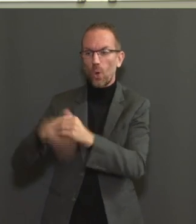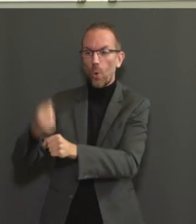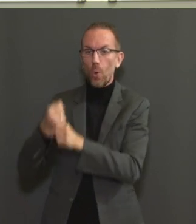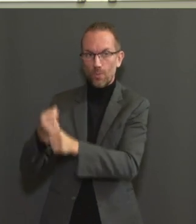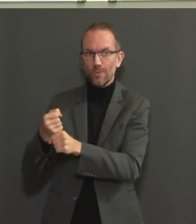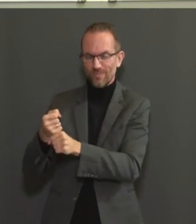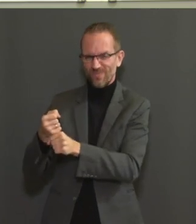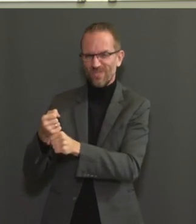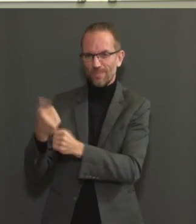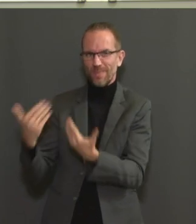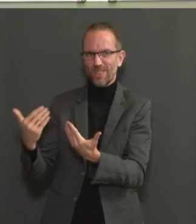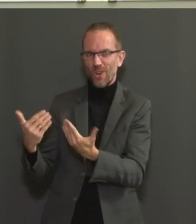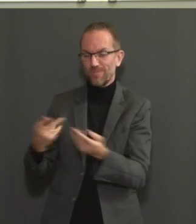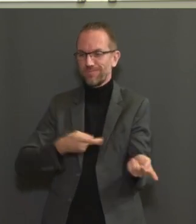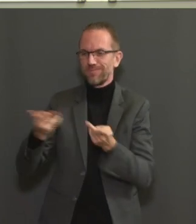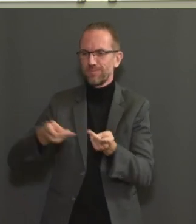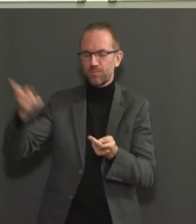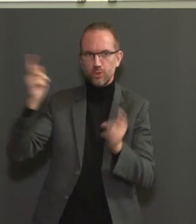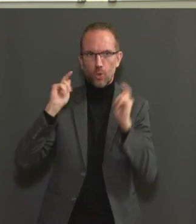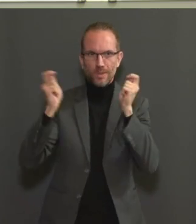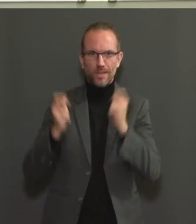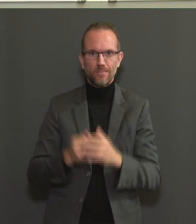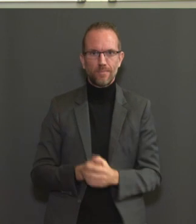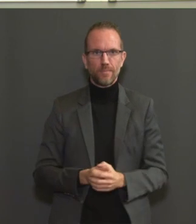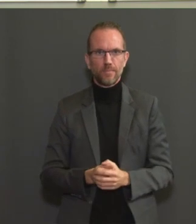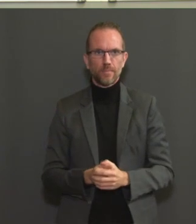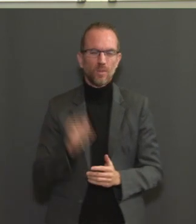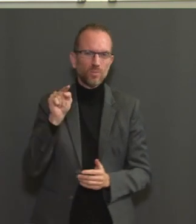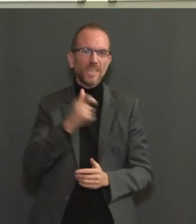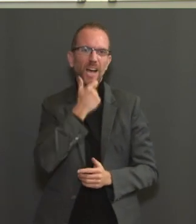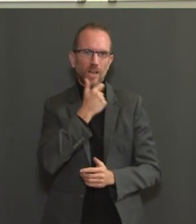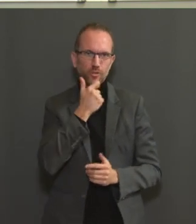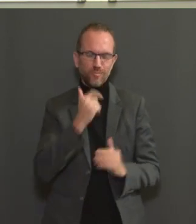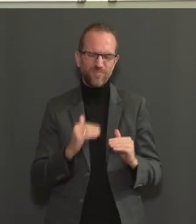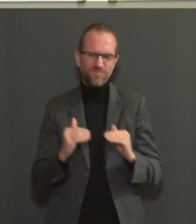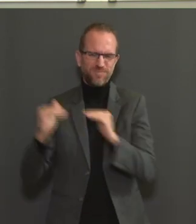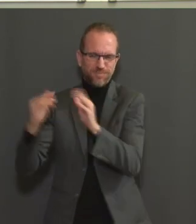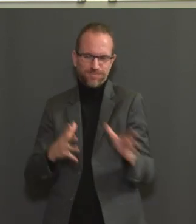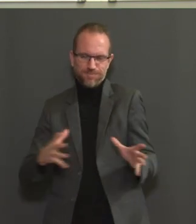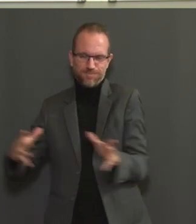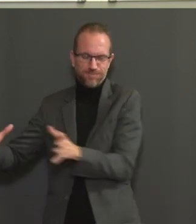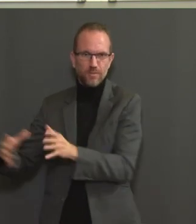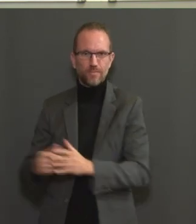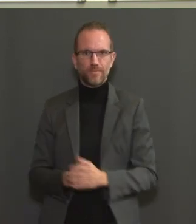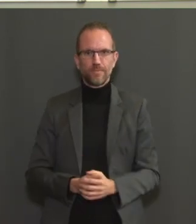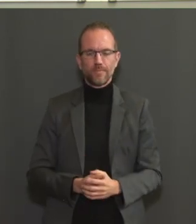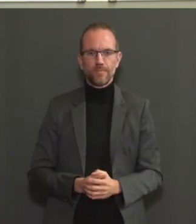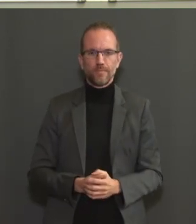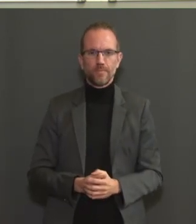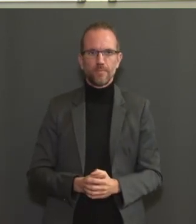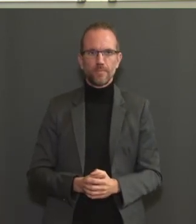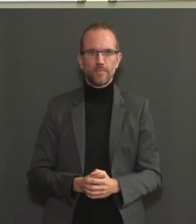ont été déclarés dans les maisons de repos et dans les maisons de repos et de soins. Ceci nous amène à